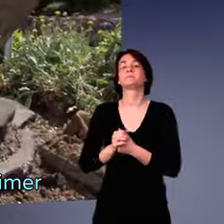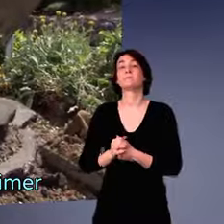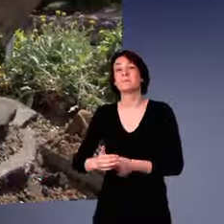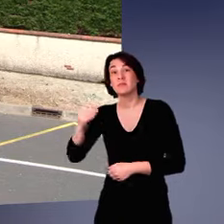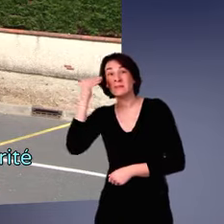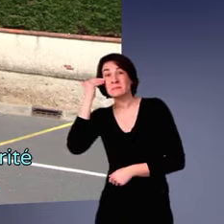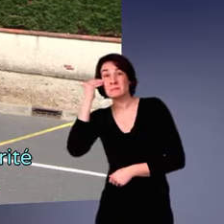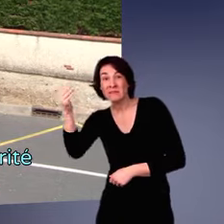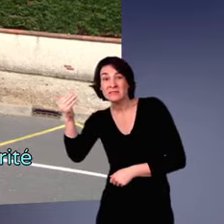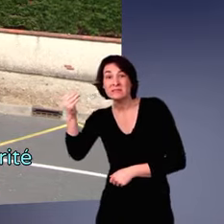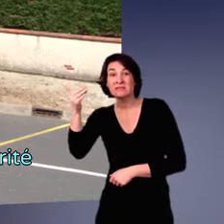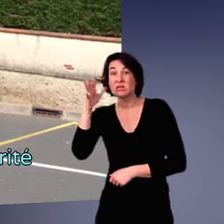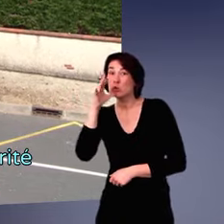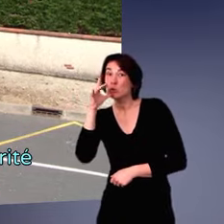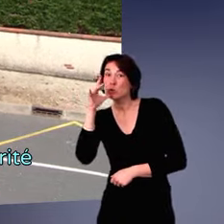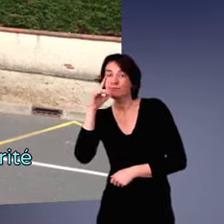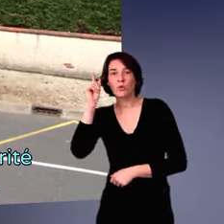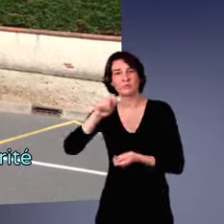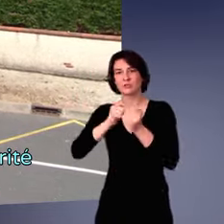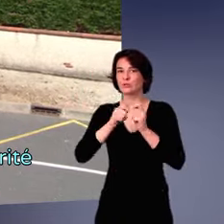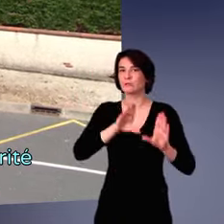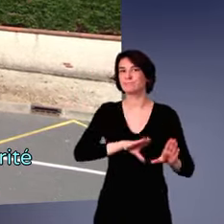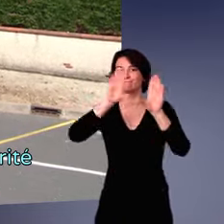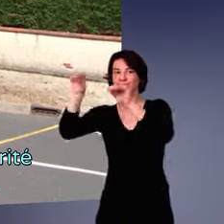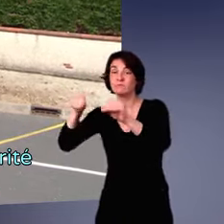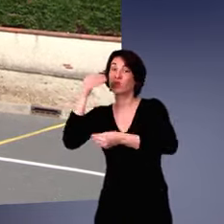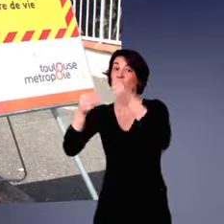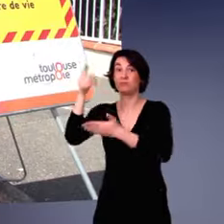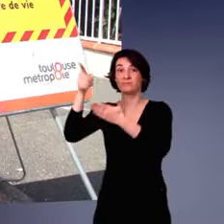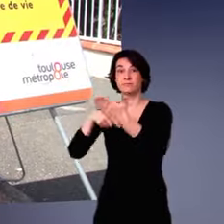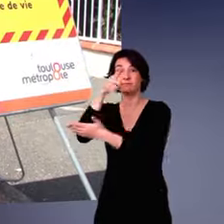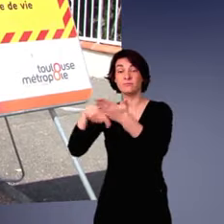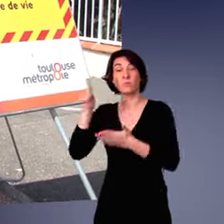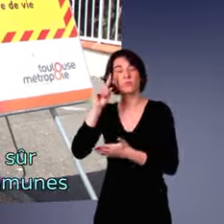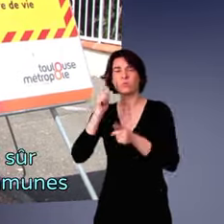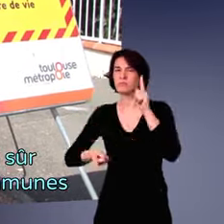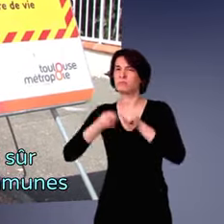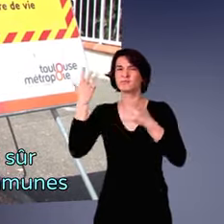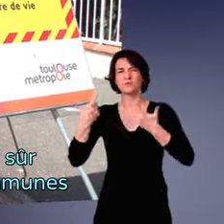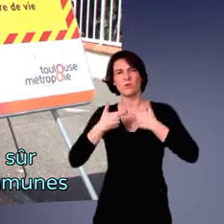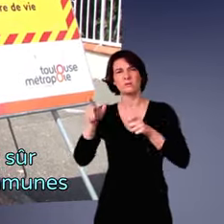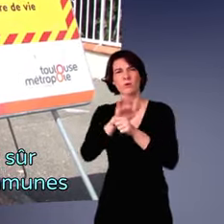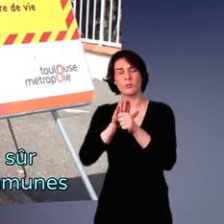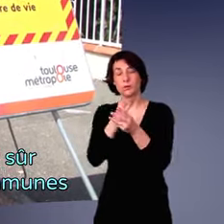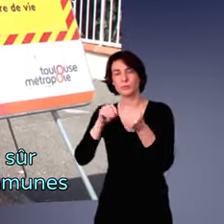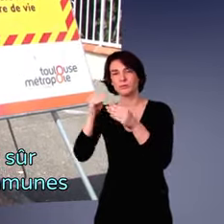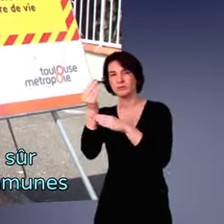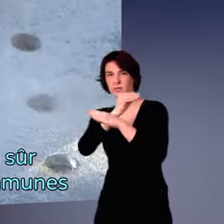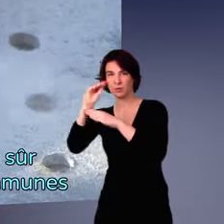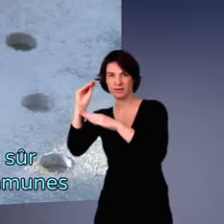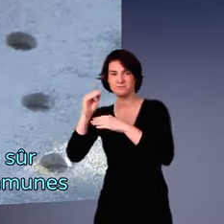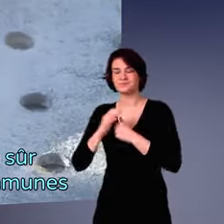supprimer si l'accessibilité et la sécurité ne sont pas garanties tout ce travail se fait bien sûr en